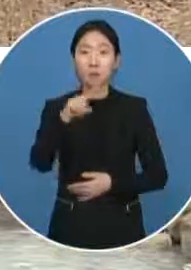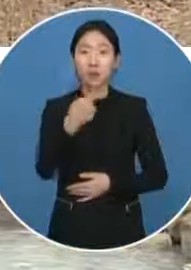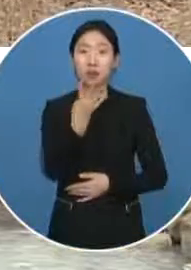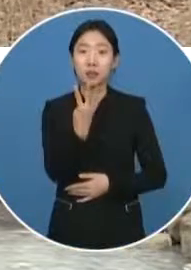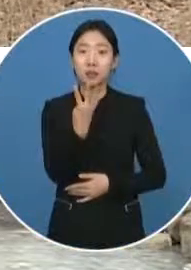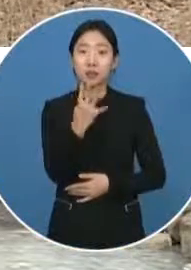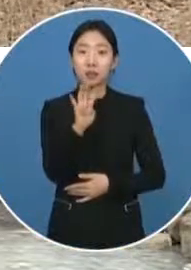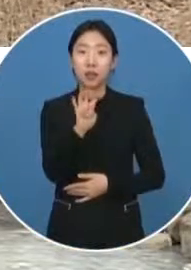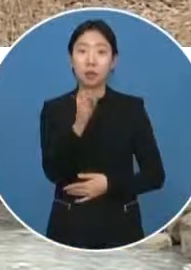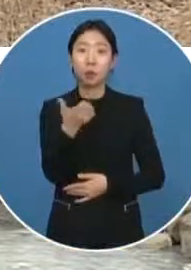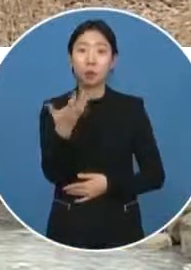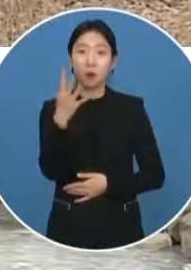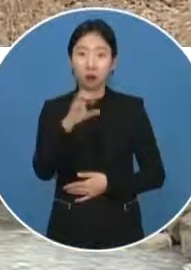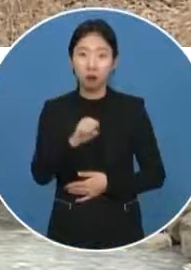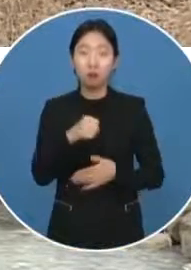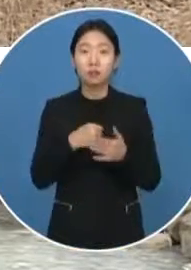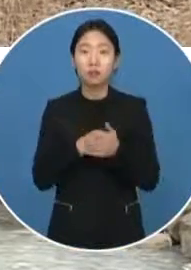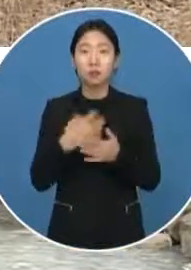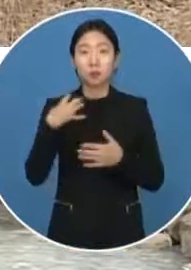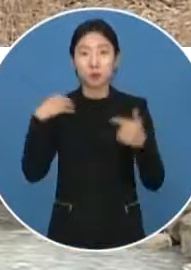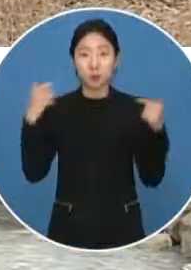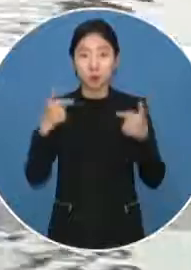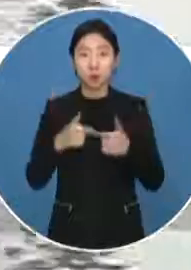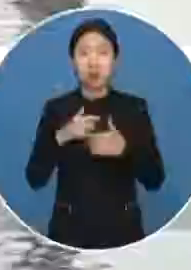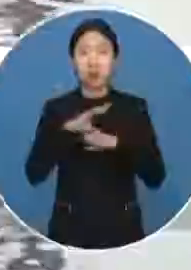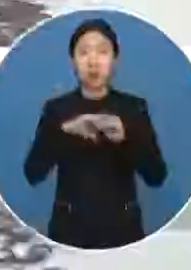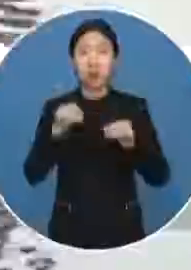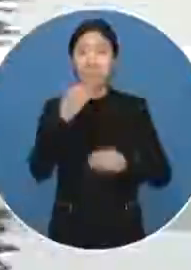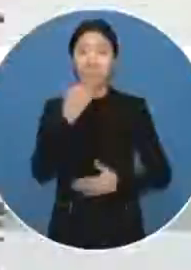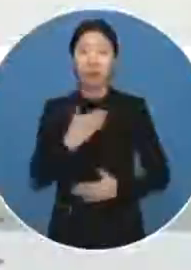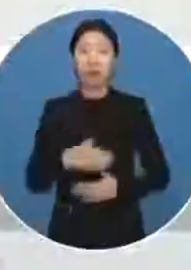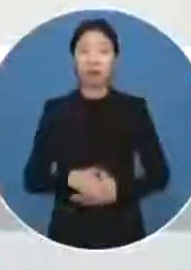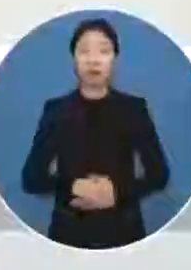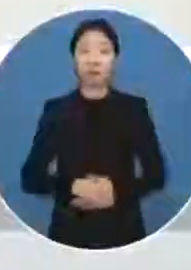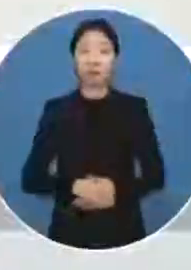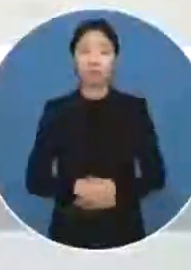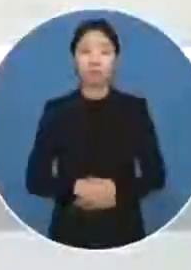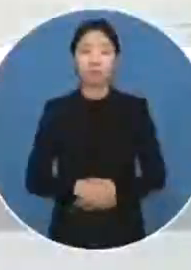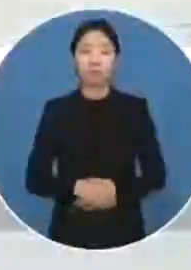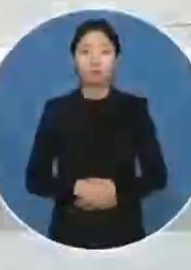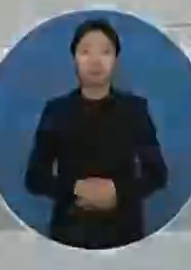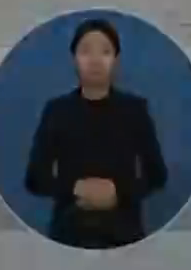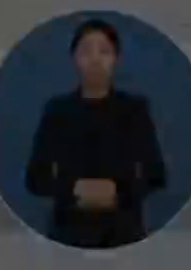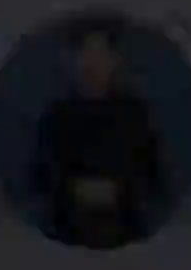시 재정 부담은 줄이면서 주민 숙원사업을 해결할 수 있게 될 전망입니다